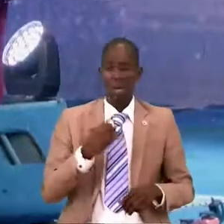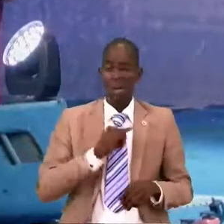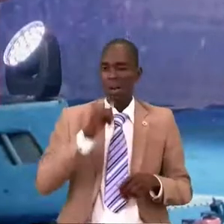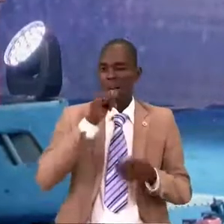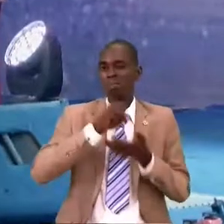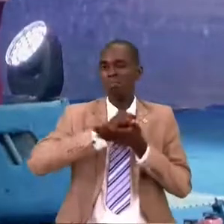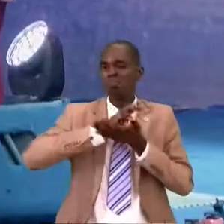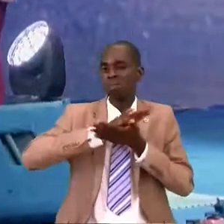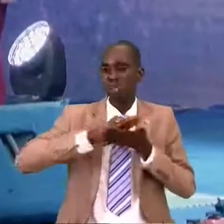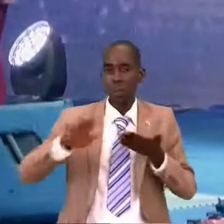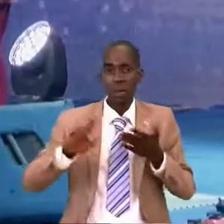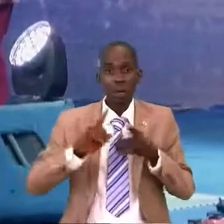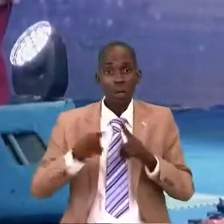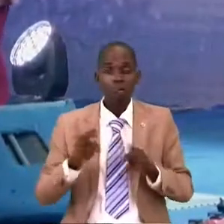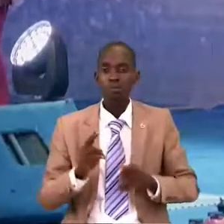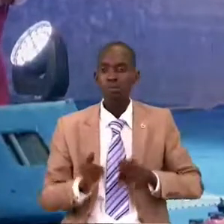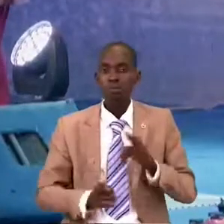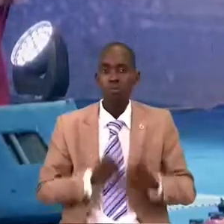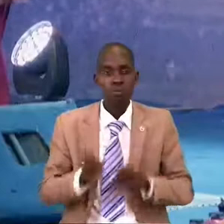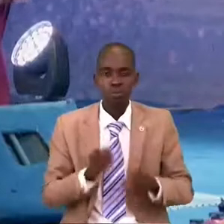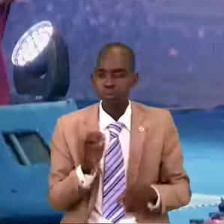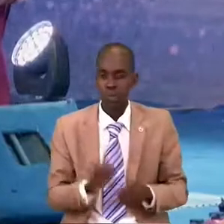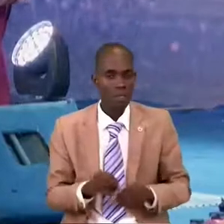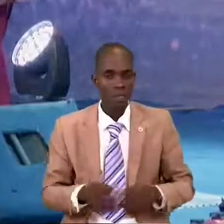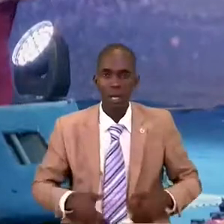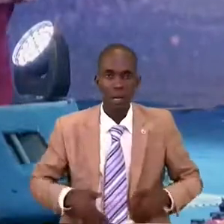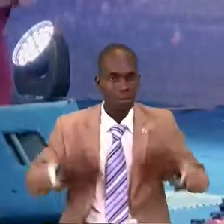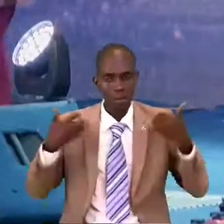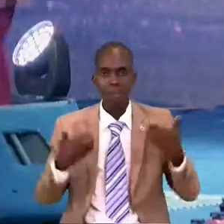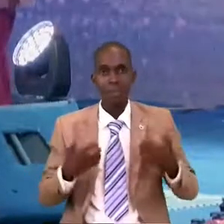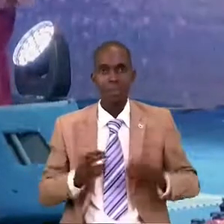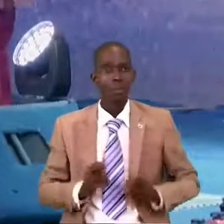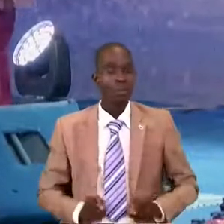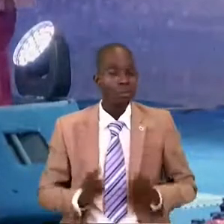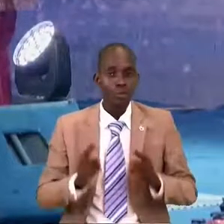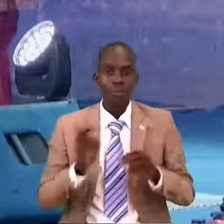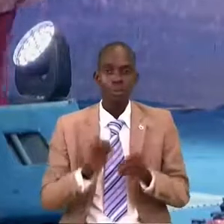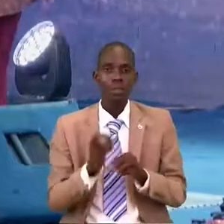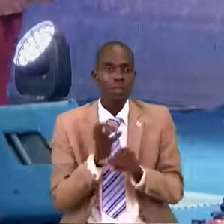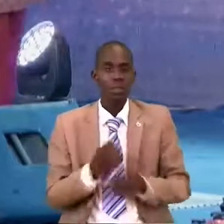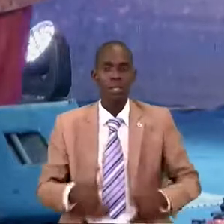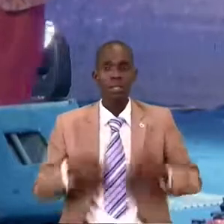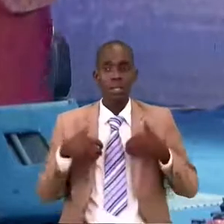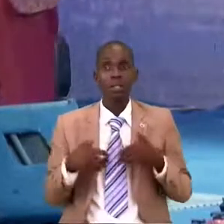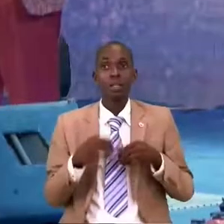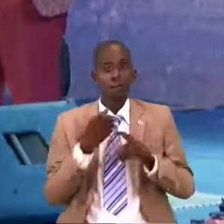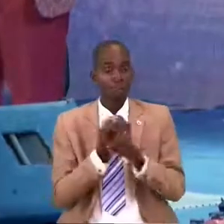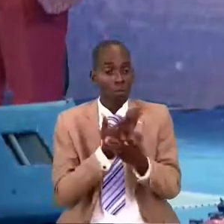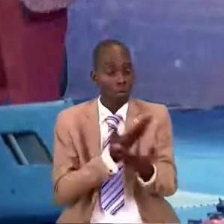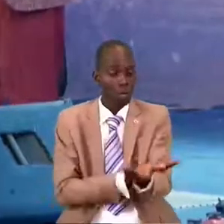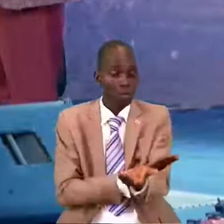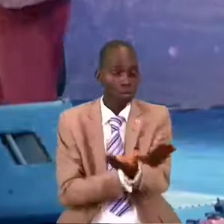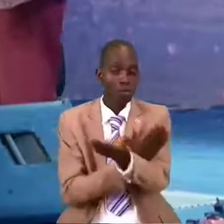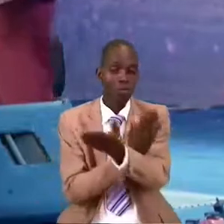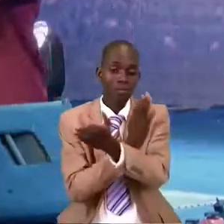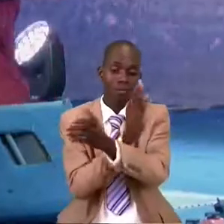fâcher. Et depuis le matin jusqu'à l'après-midi, jusqu'au début de la soirée, il n'y a rien pour lequel ils sont en